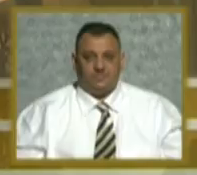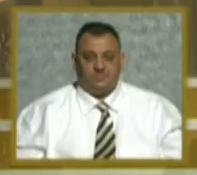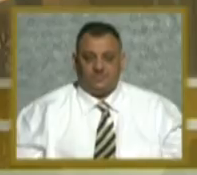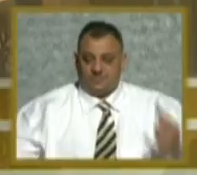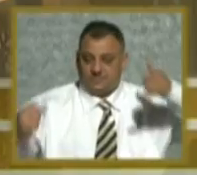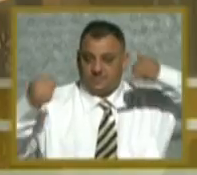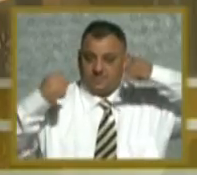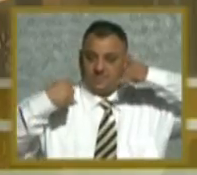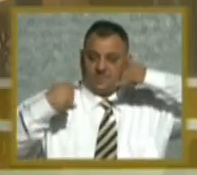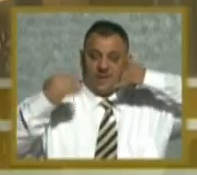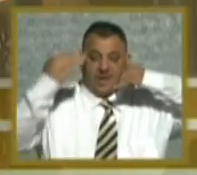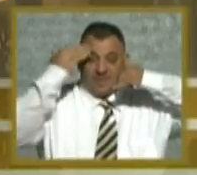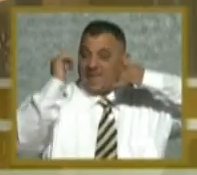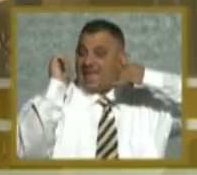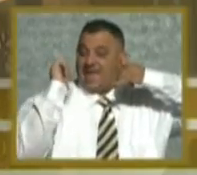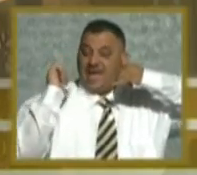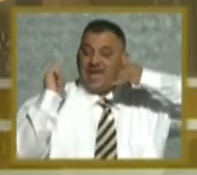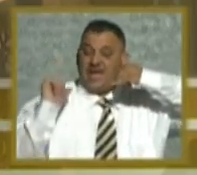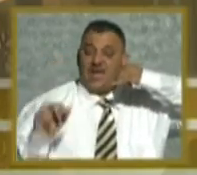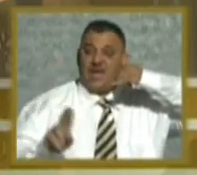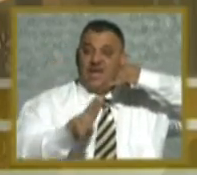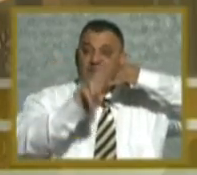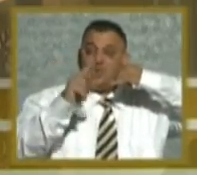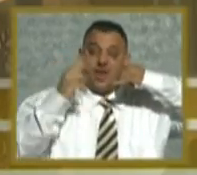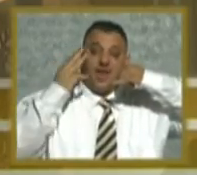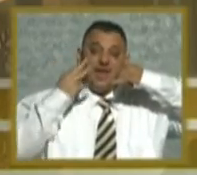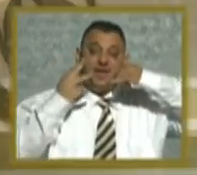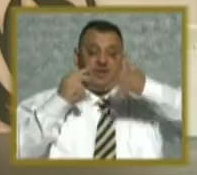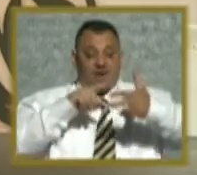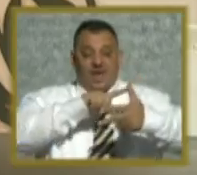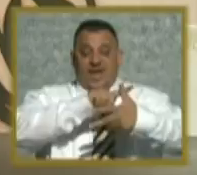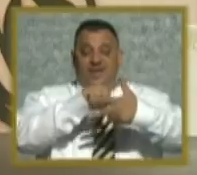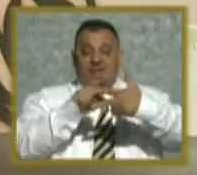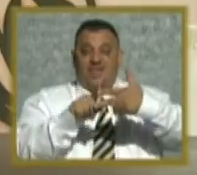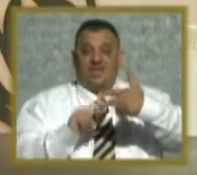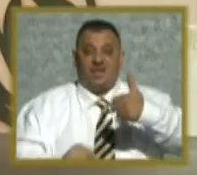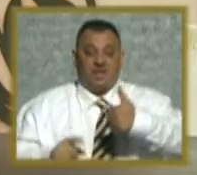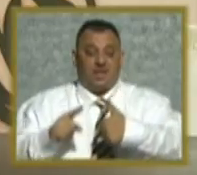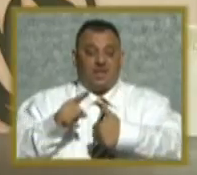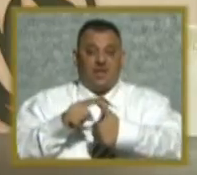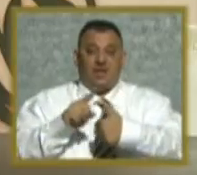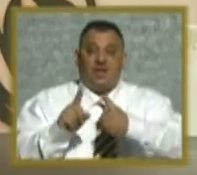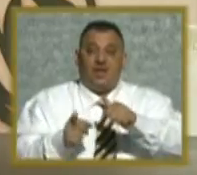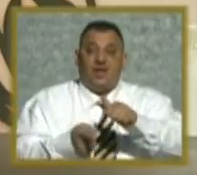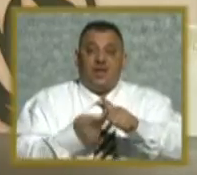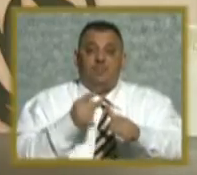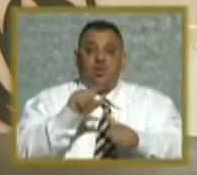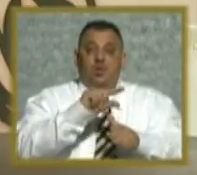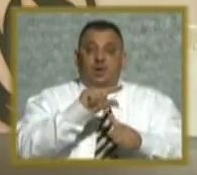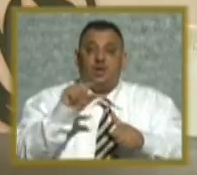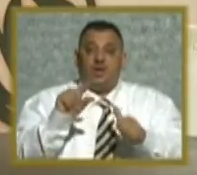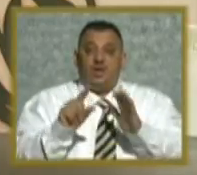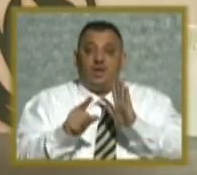الأخت أم محمد من السودان، سألت ثلاث أسئلة. في سؤالها الأول تقول بالنسبة